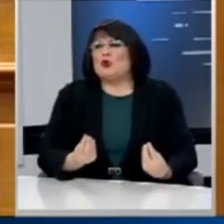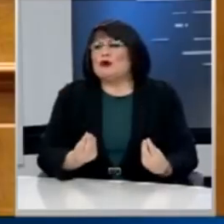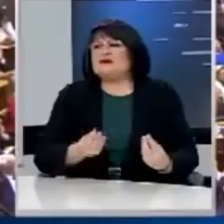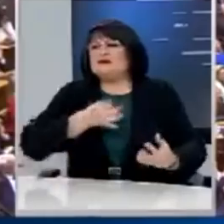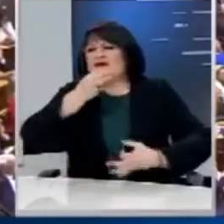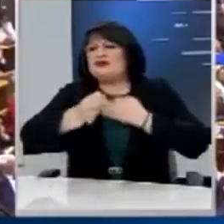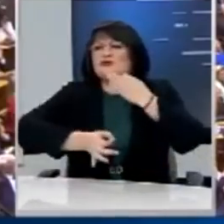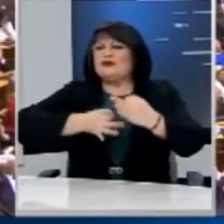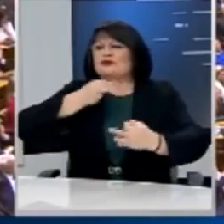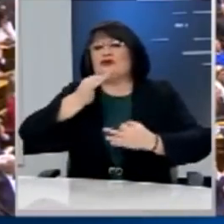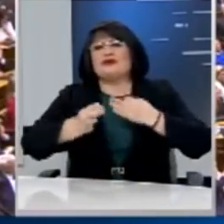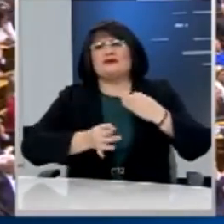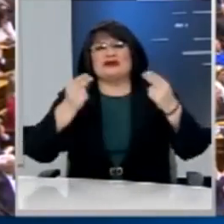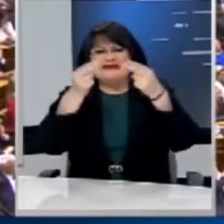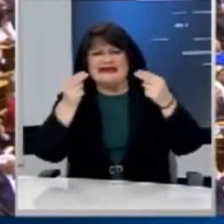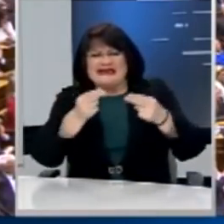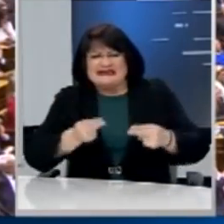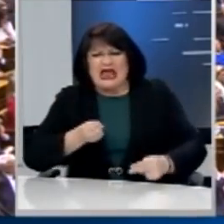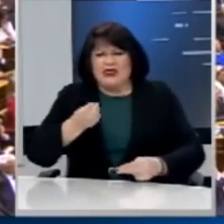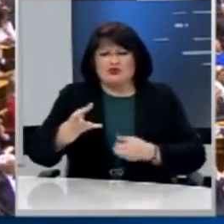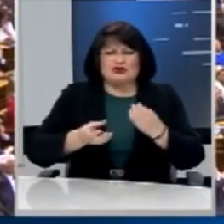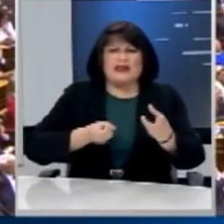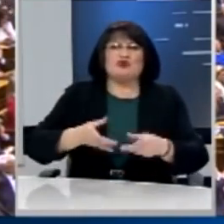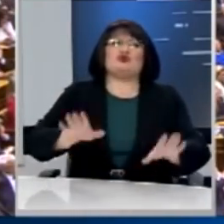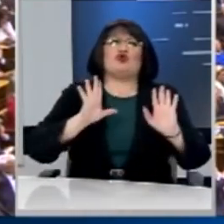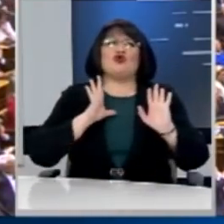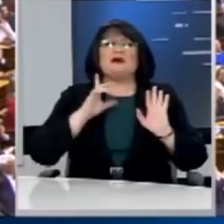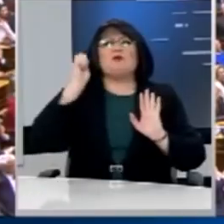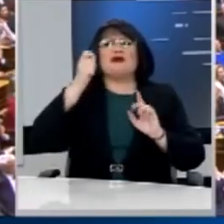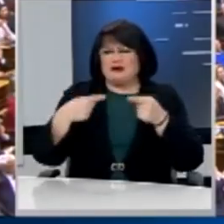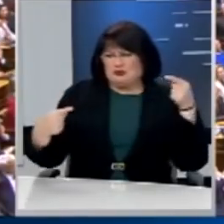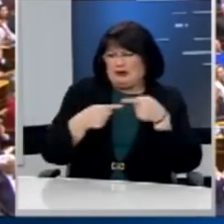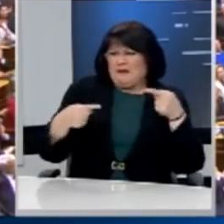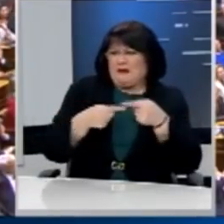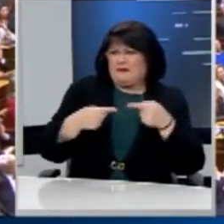παραθέσεις ψυχρών στοιχείων, όπως και τους πολιτικούς διαξηφισμούς.